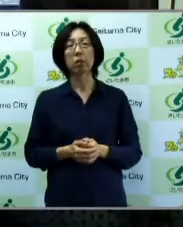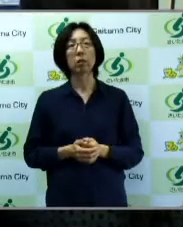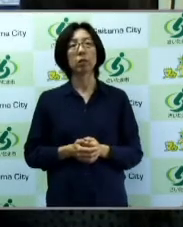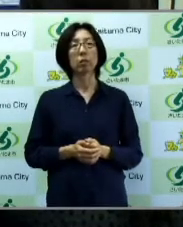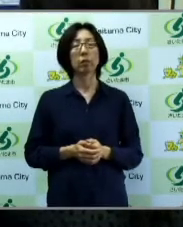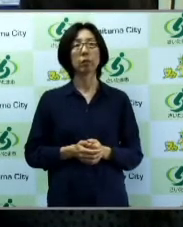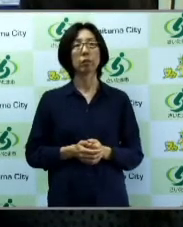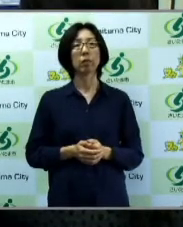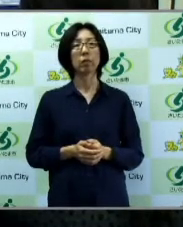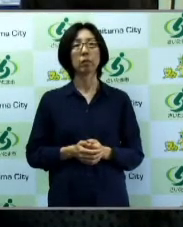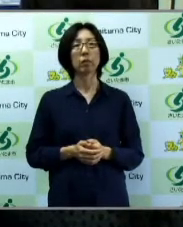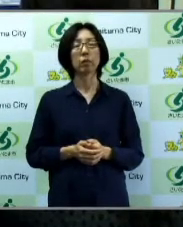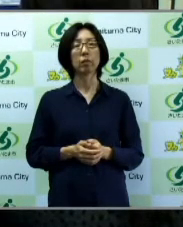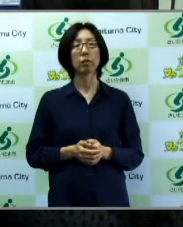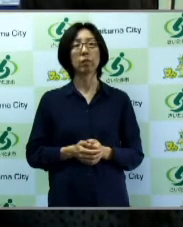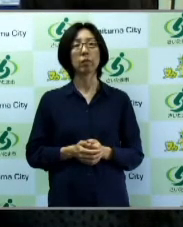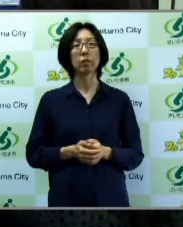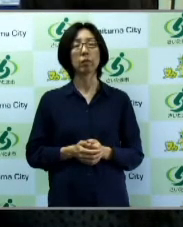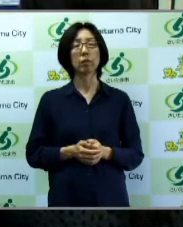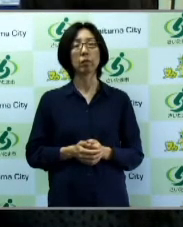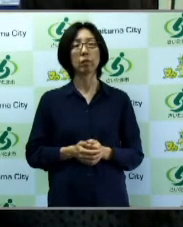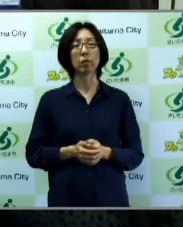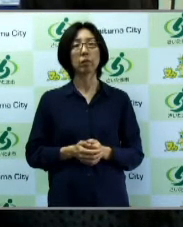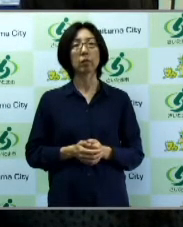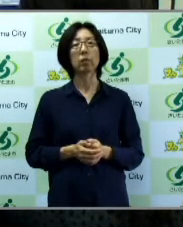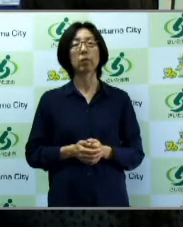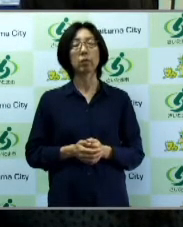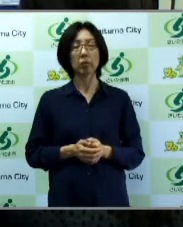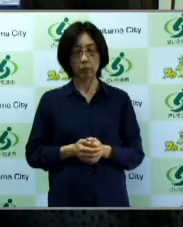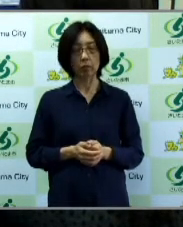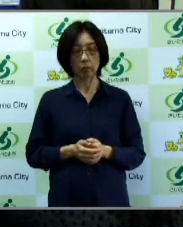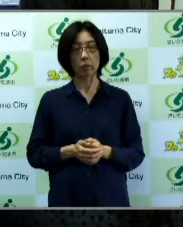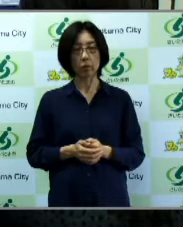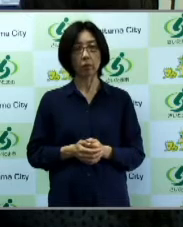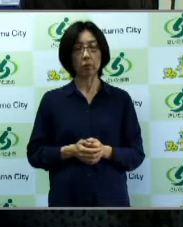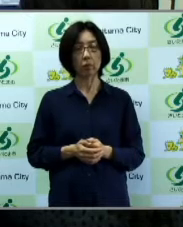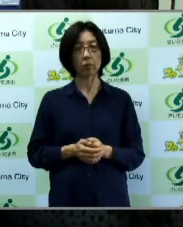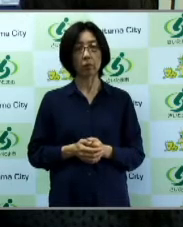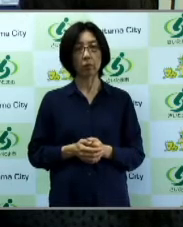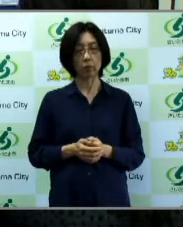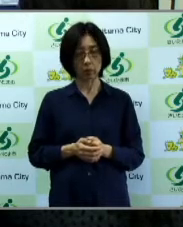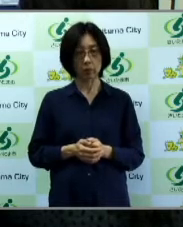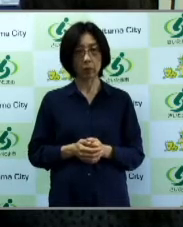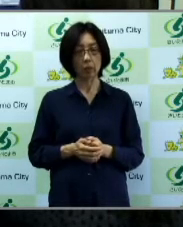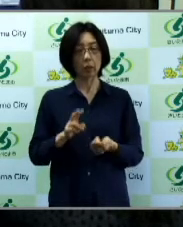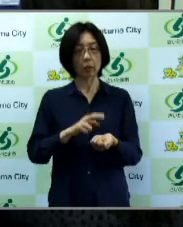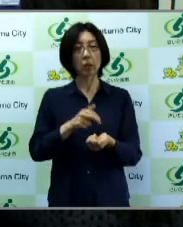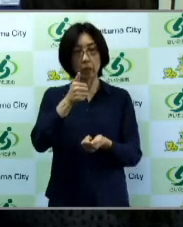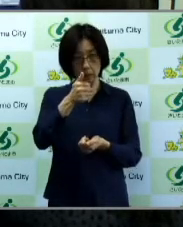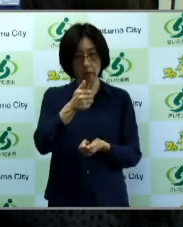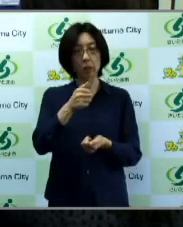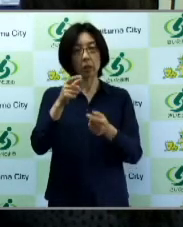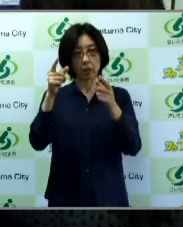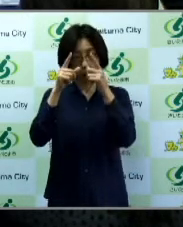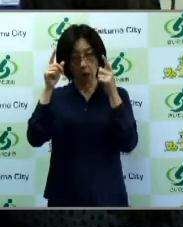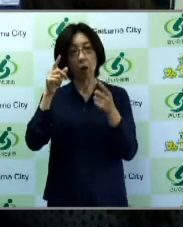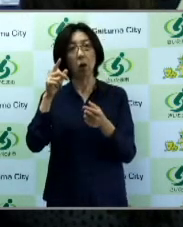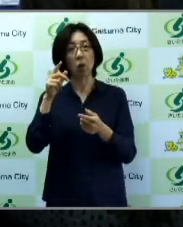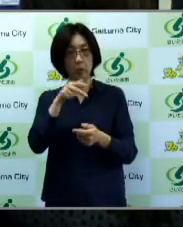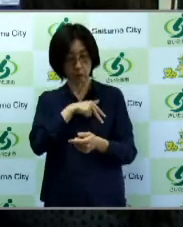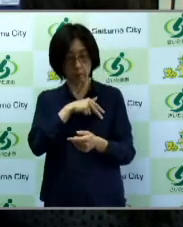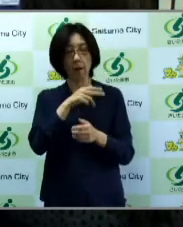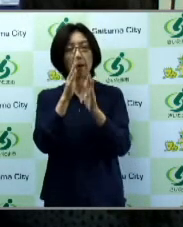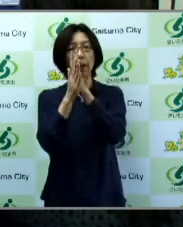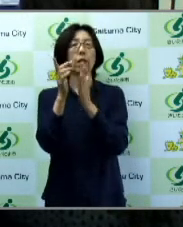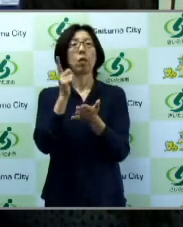ご指摘の通り、県から来ていただいたドクターに検体を採取していただいているというところでございます。 分かり